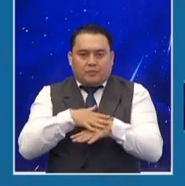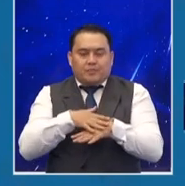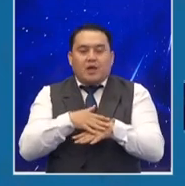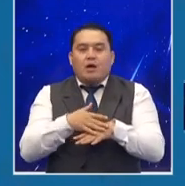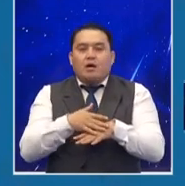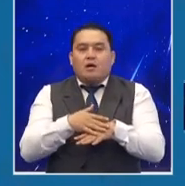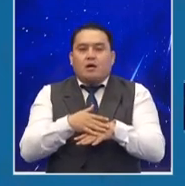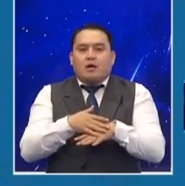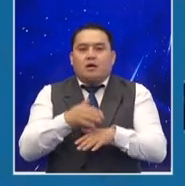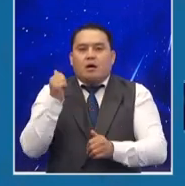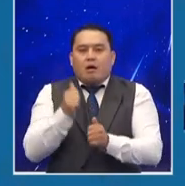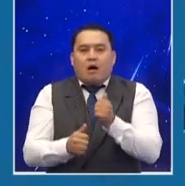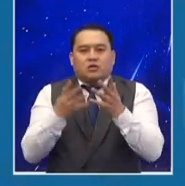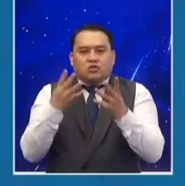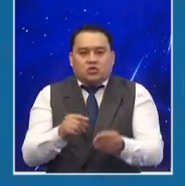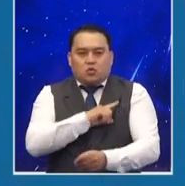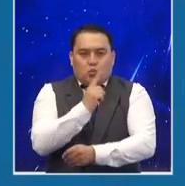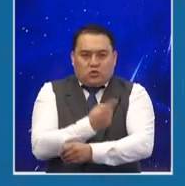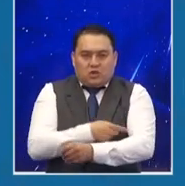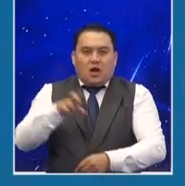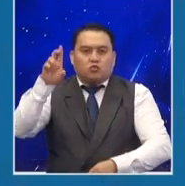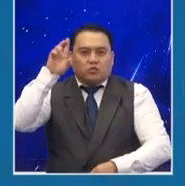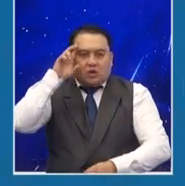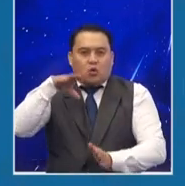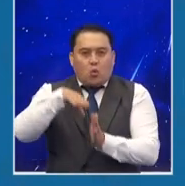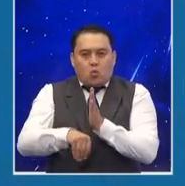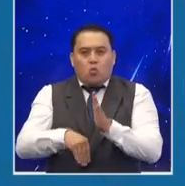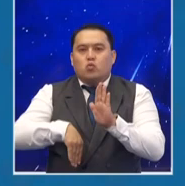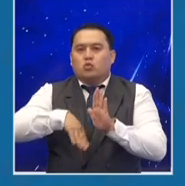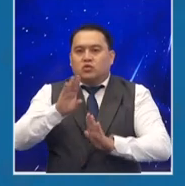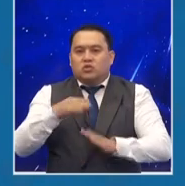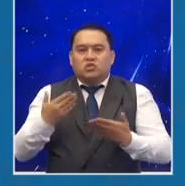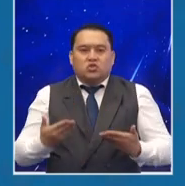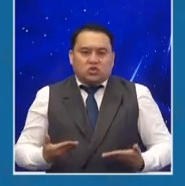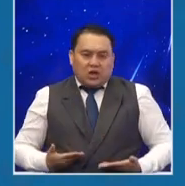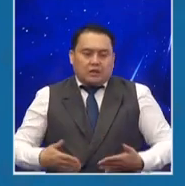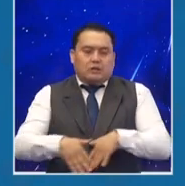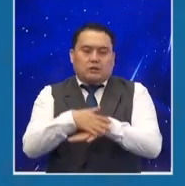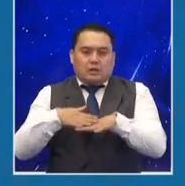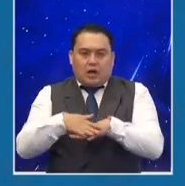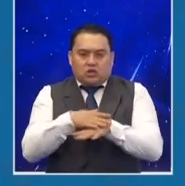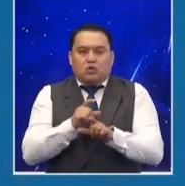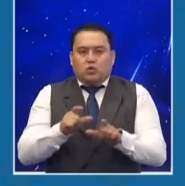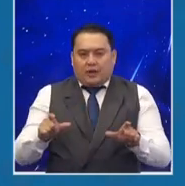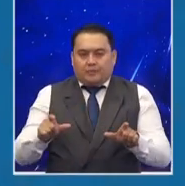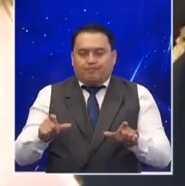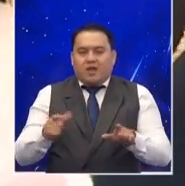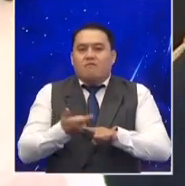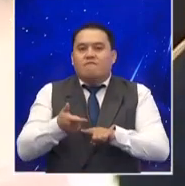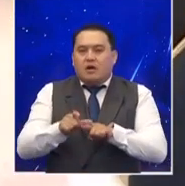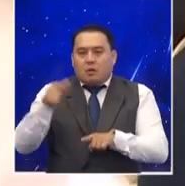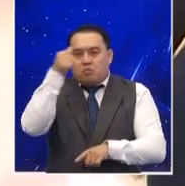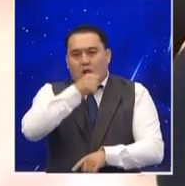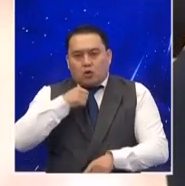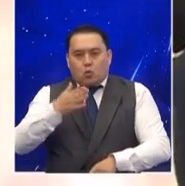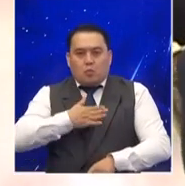Поэтому в фокусе каждодневных усилий государства – улучшение качества жизни наших граждан. В этом году